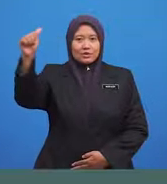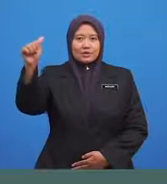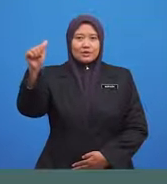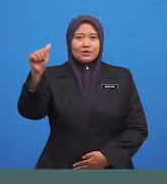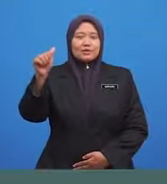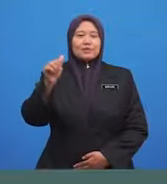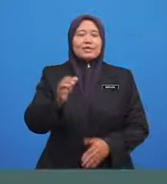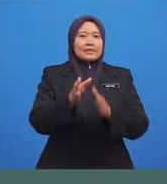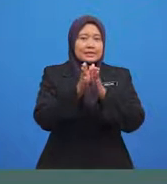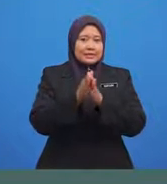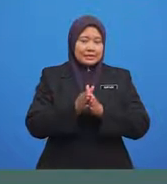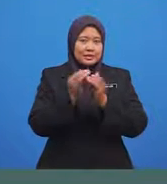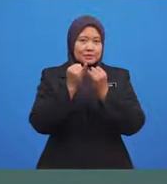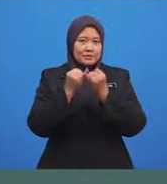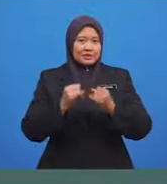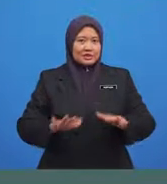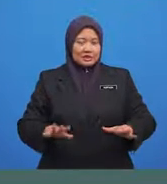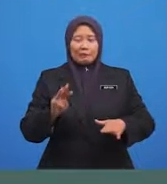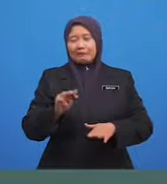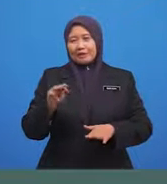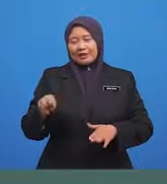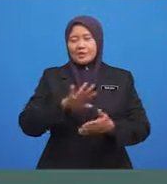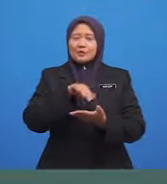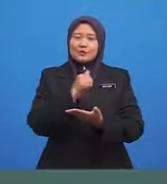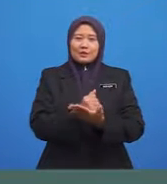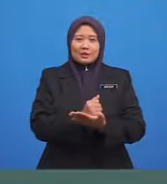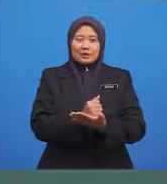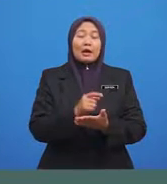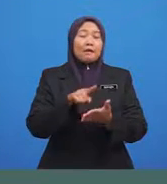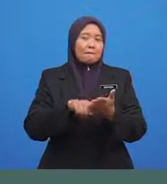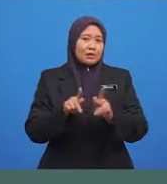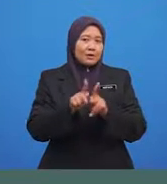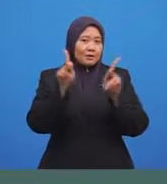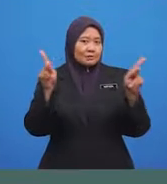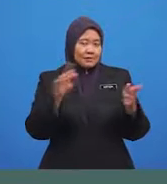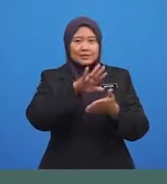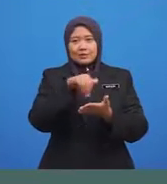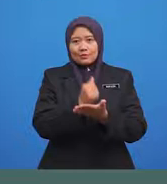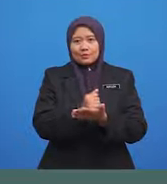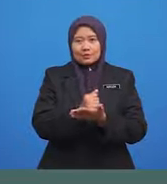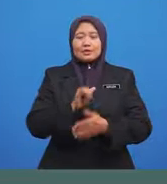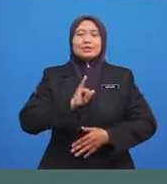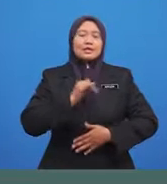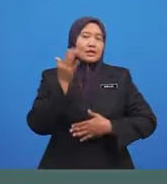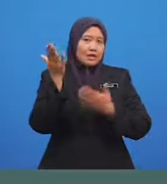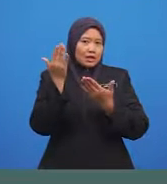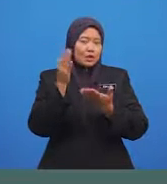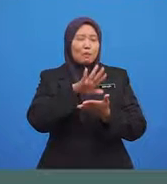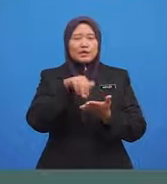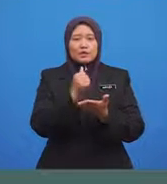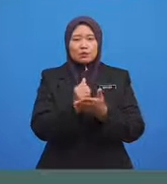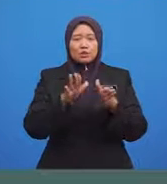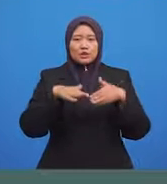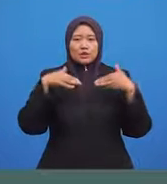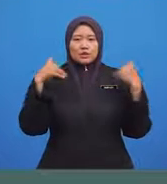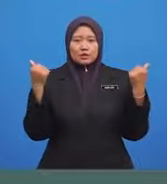Assalamualaikum. Salam sejahtera murid-murid sekalian. Apa khabar semua? Cikgu harap semua sihat